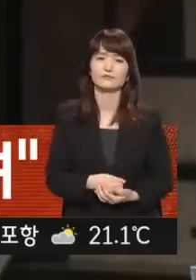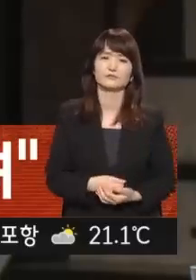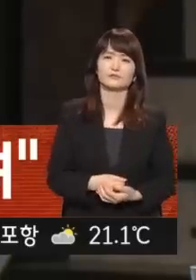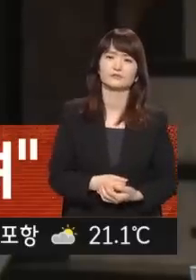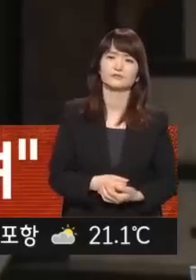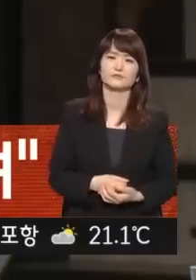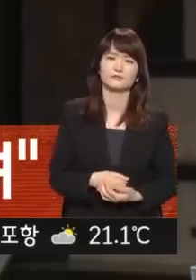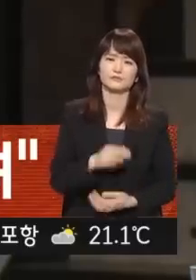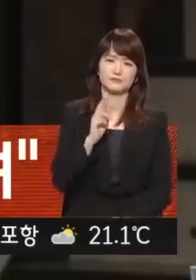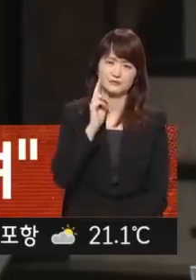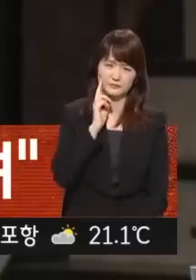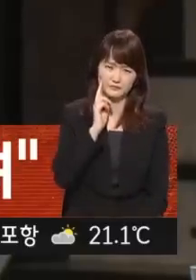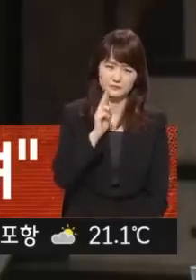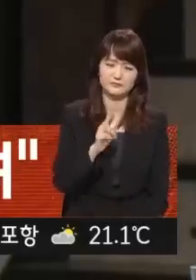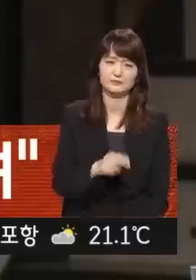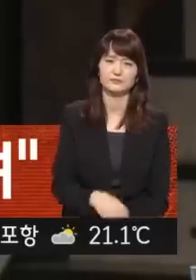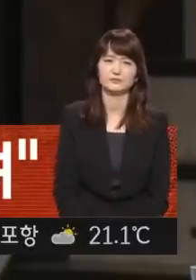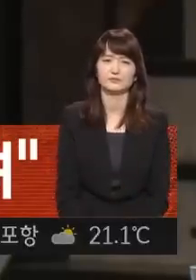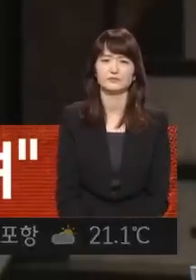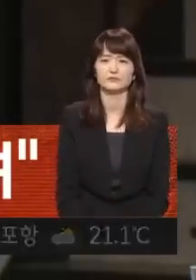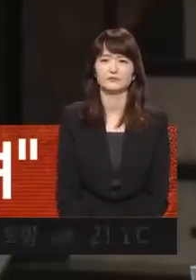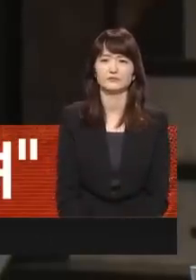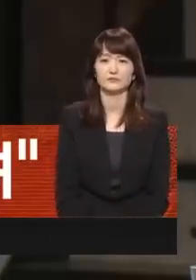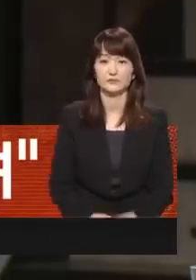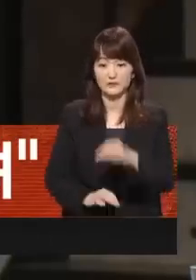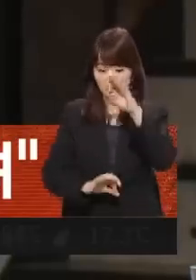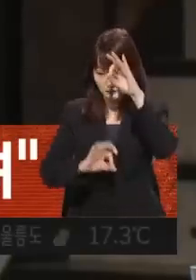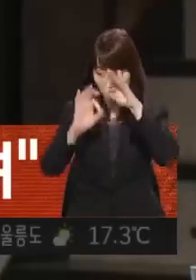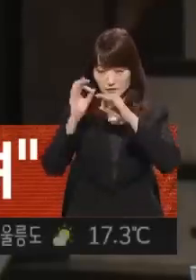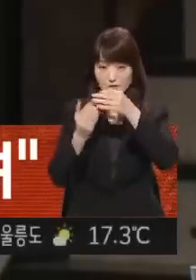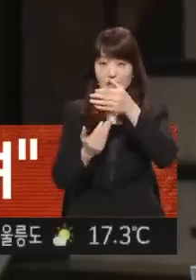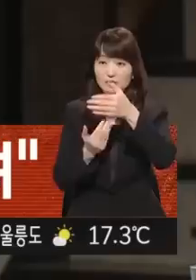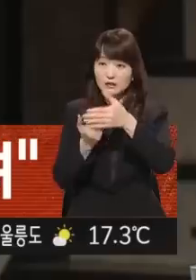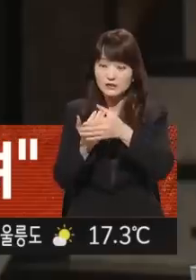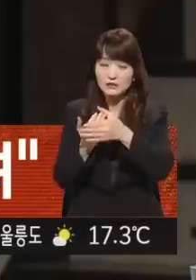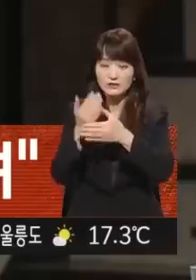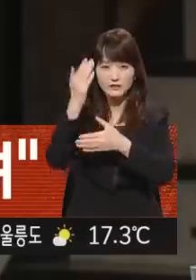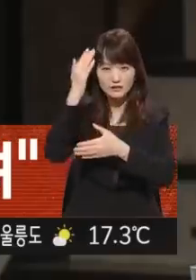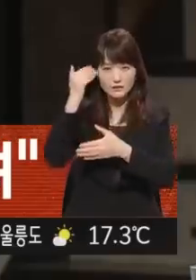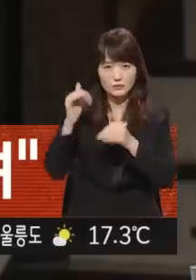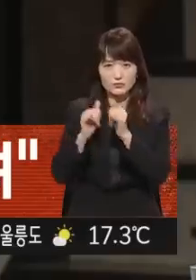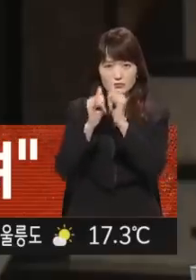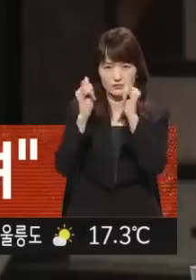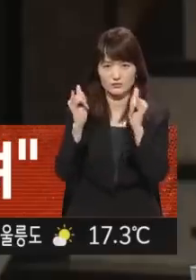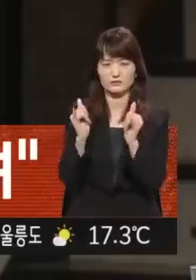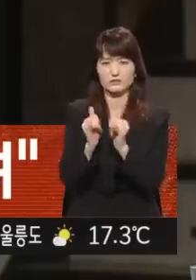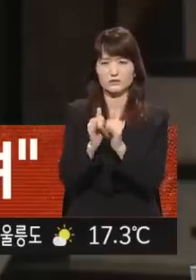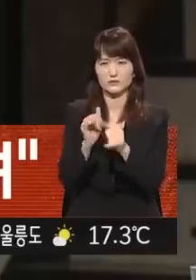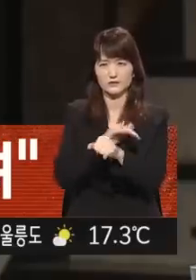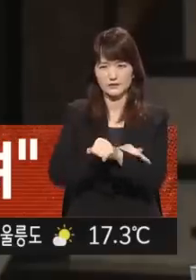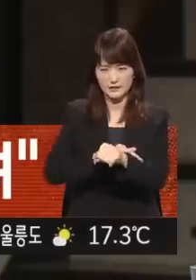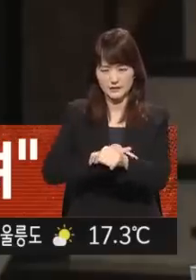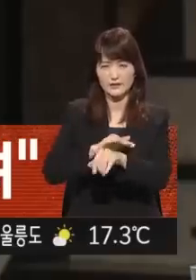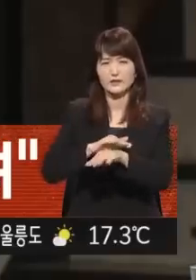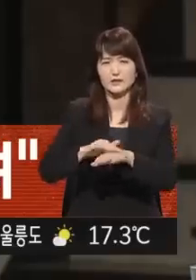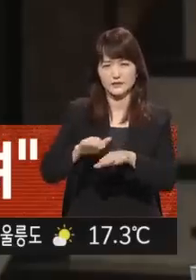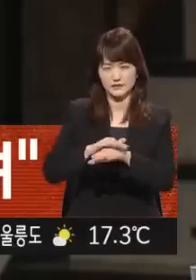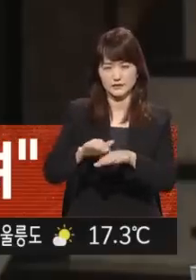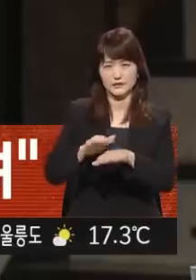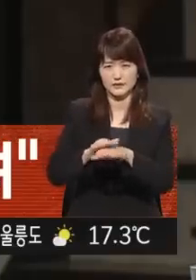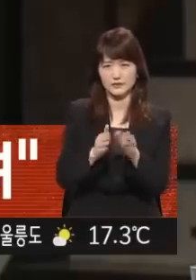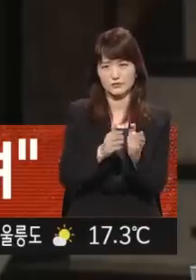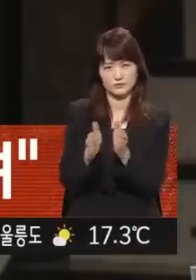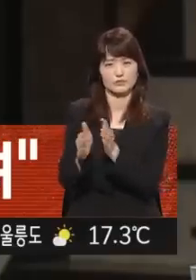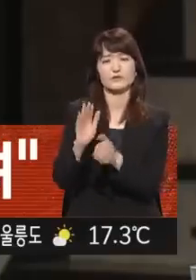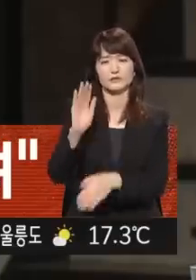상당히 끔찍하게 짝이 없고요이 사건에 대해서는 정말 그 우리 사회가 제대로 대처를 하지 않으면 안 되겠다라는